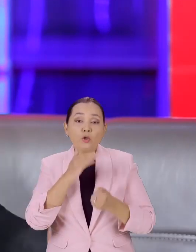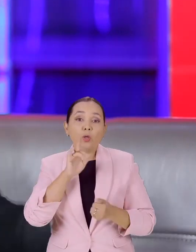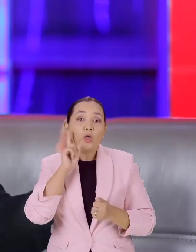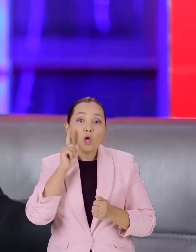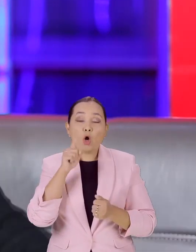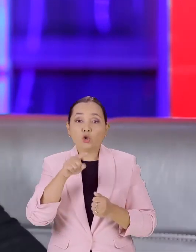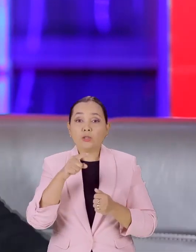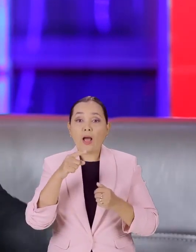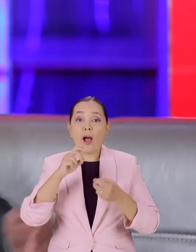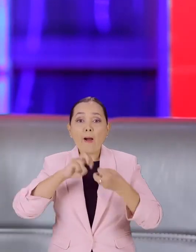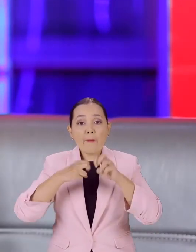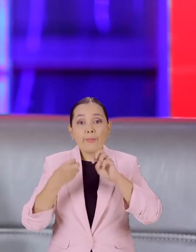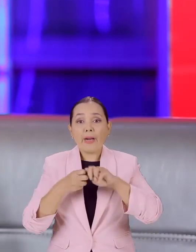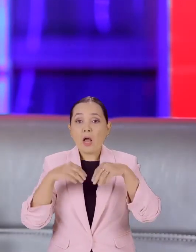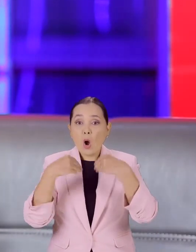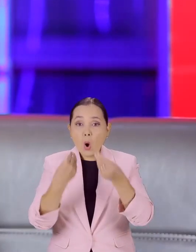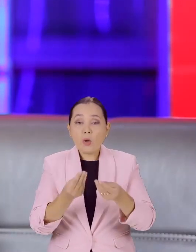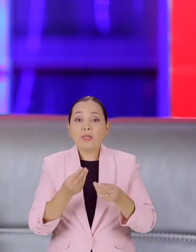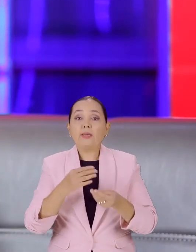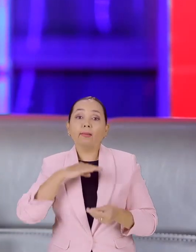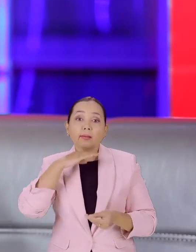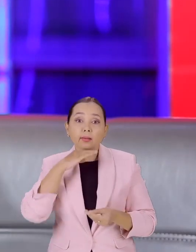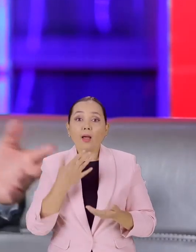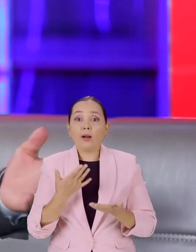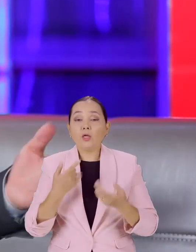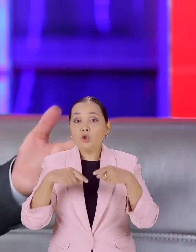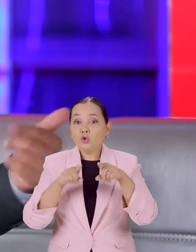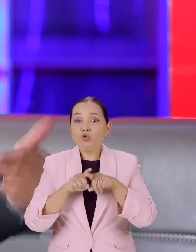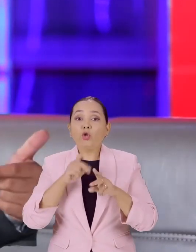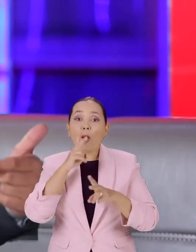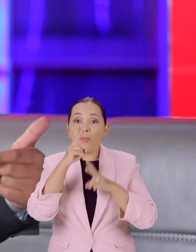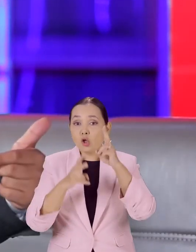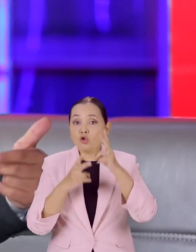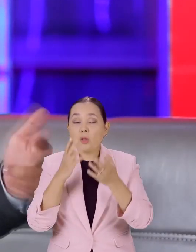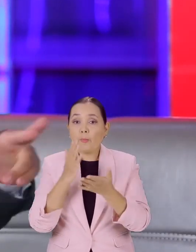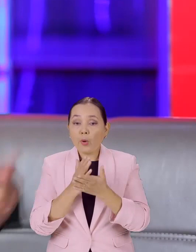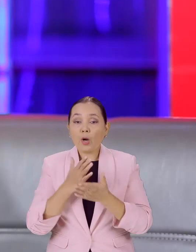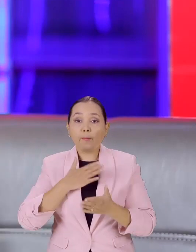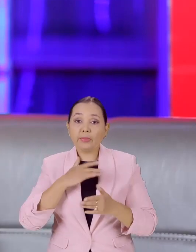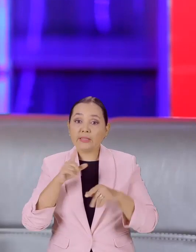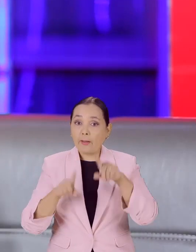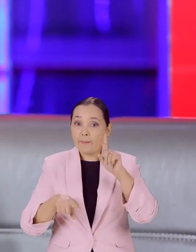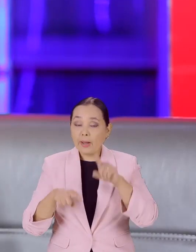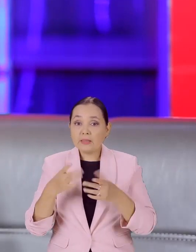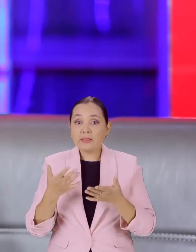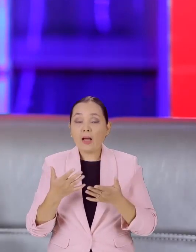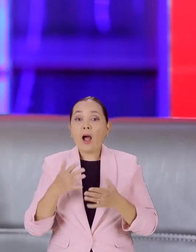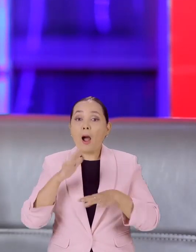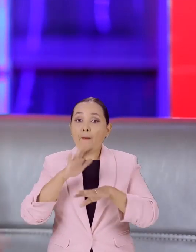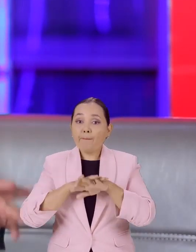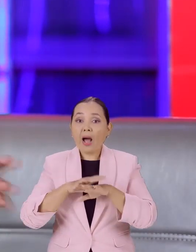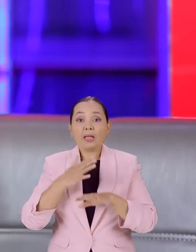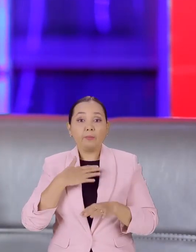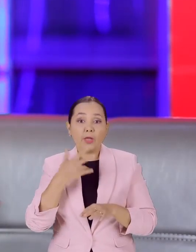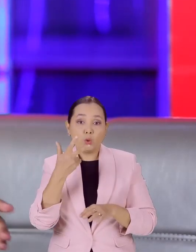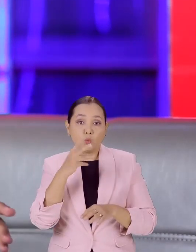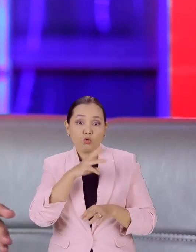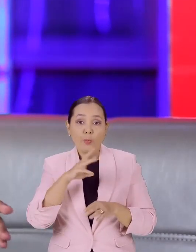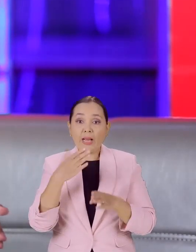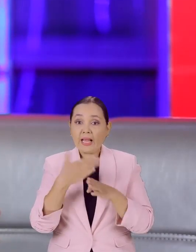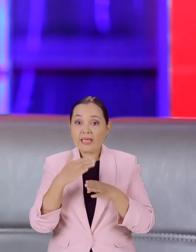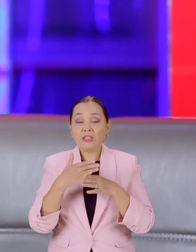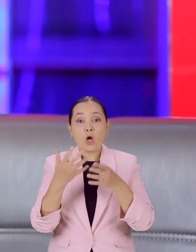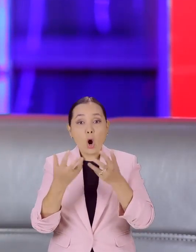yoshning oldiga qo'yayotgan amaldorlar ham yetarlicha va shunday murojaatlar ham kelib tushyapti bizga ba'zida. Bank mendan 3